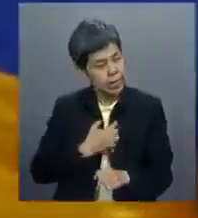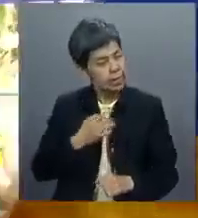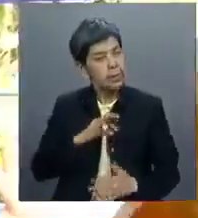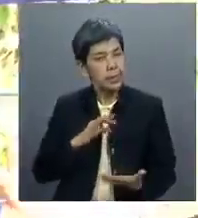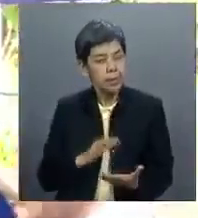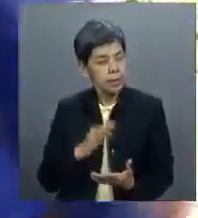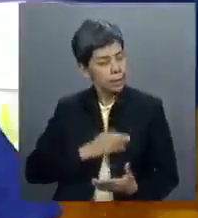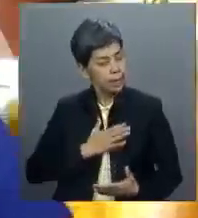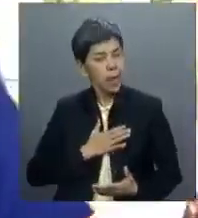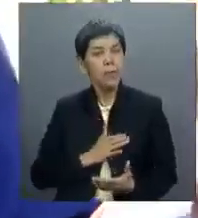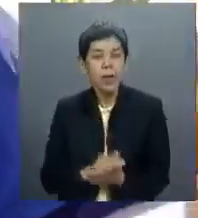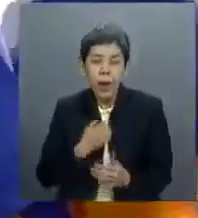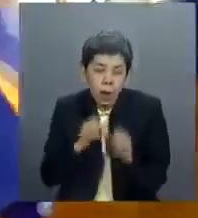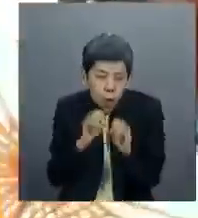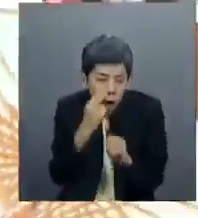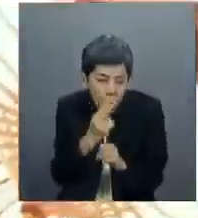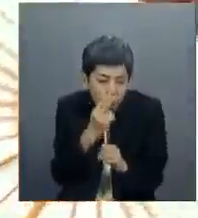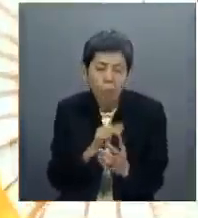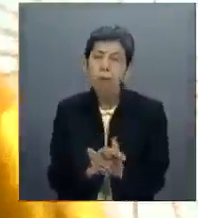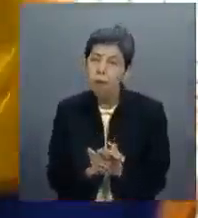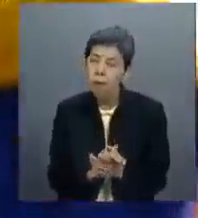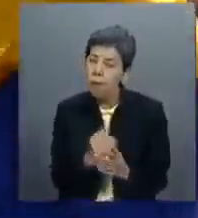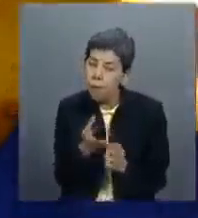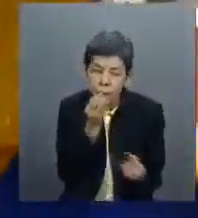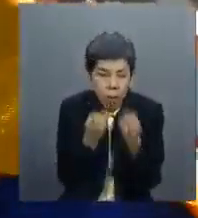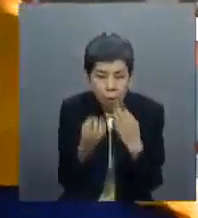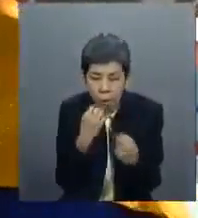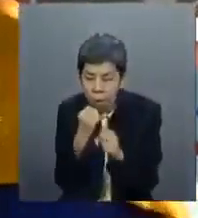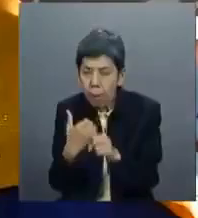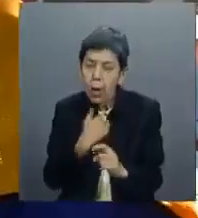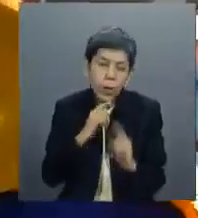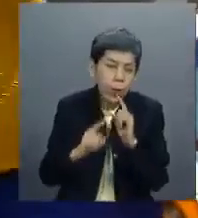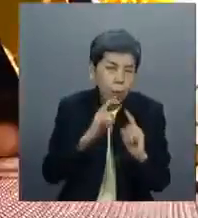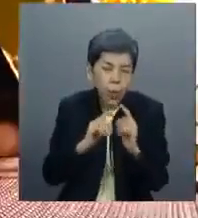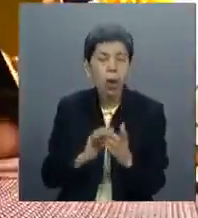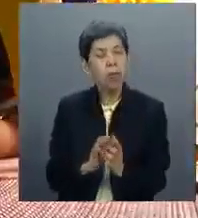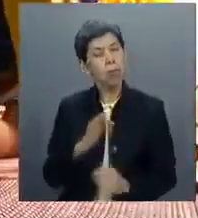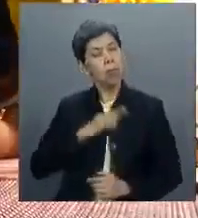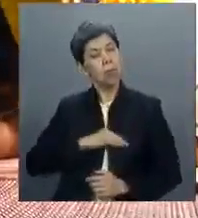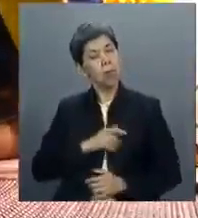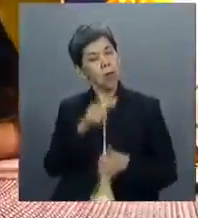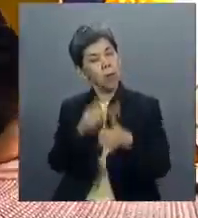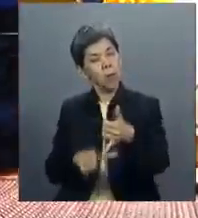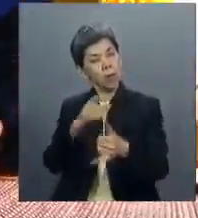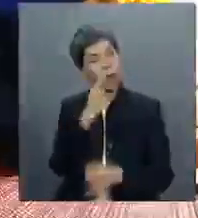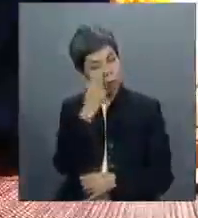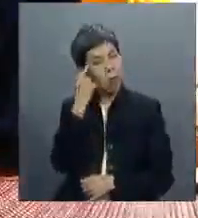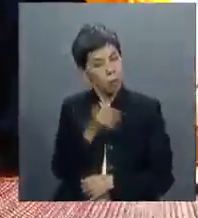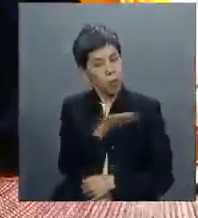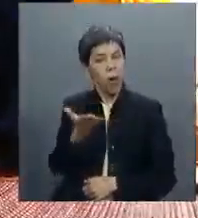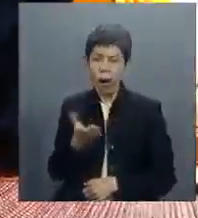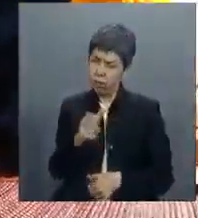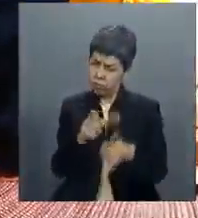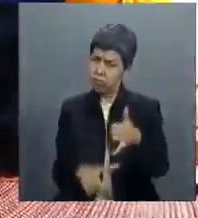ของเขาเองอ่ะพอเราสัมผัสเด็กปุ๊บเนี่ยได้ฟังเสียงได้การคุยเขาเนี่ยเราจะบอกบุคลิกลักษณะของเขาได้ว่าเอ้ยห